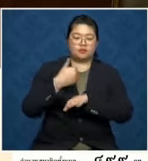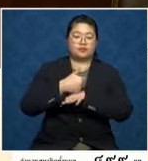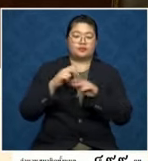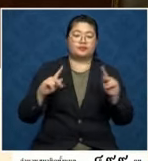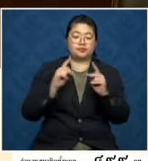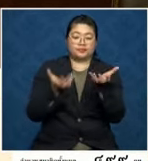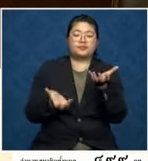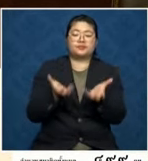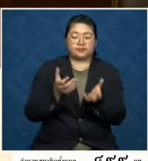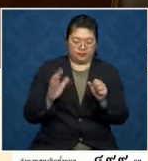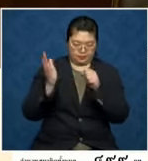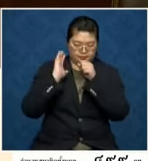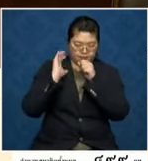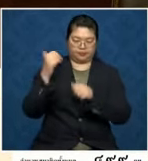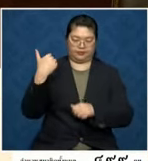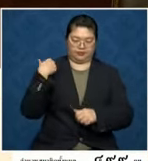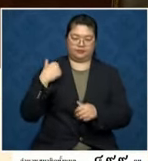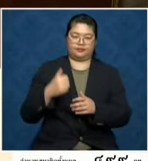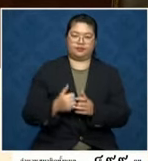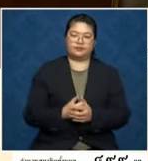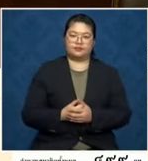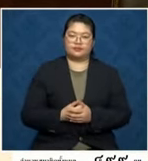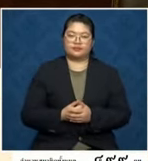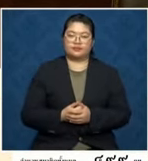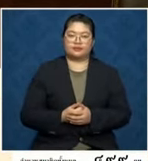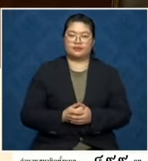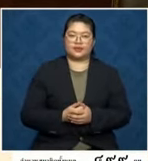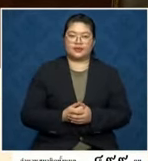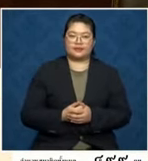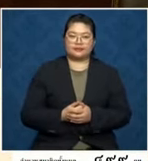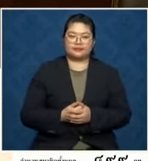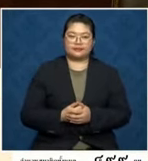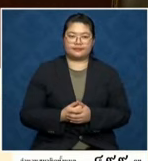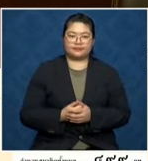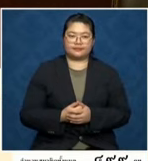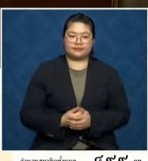จงด้วยนะครับก็ขอเชิญ